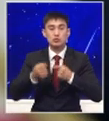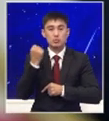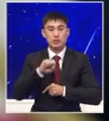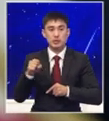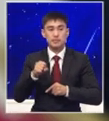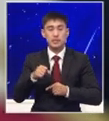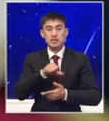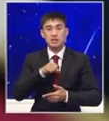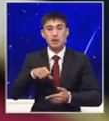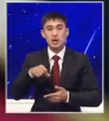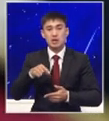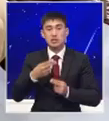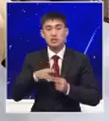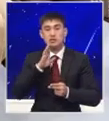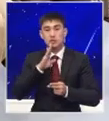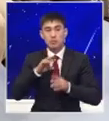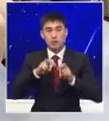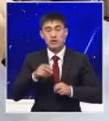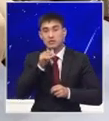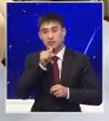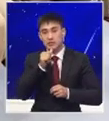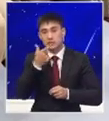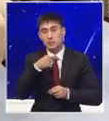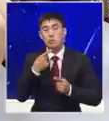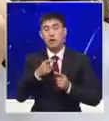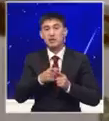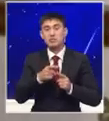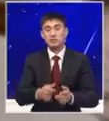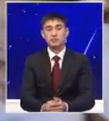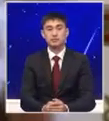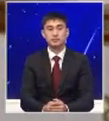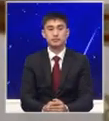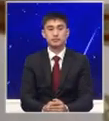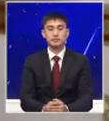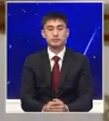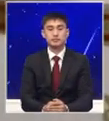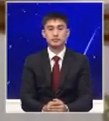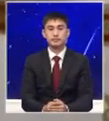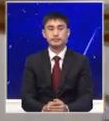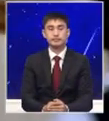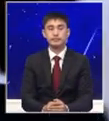призами. Сама ученица в данном конкурсе проверяла свои знания по химии. Химия, да?